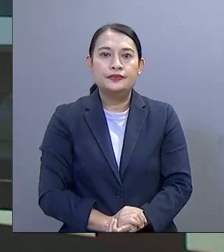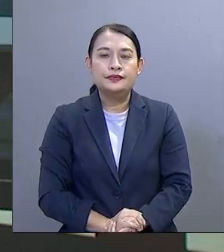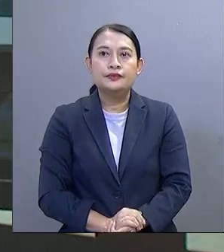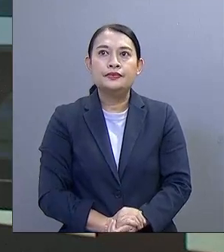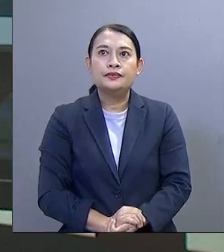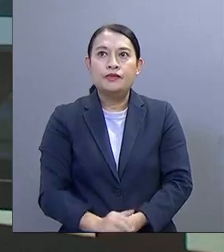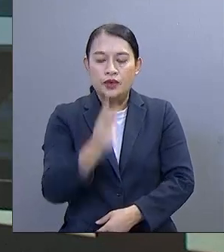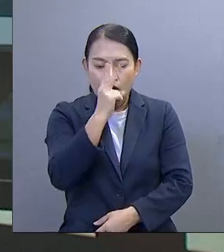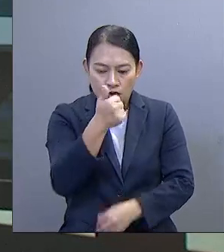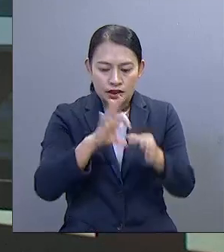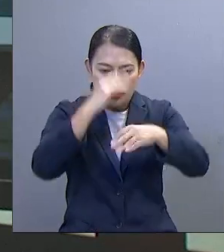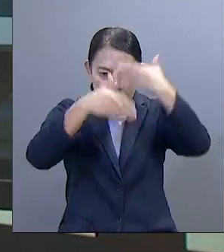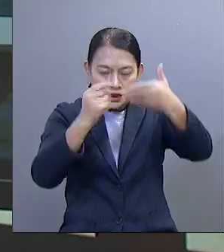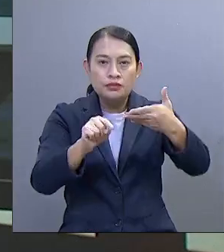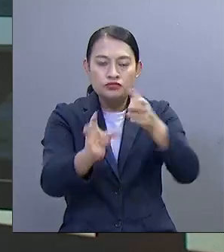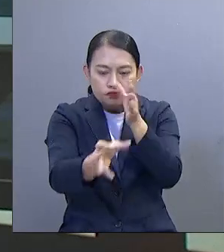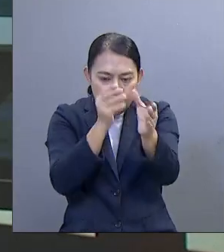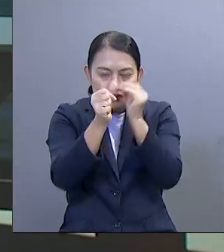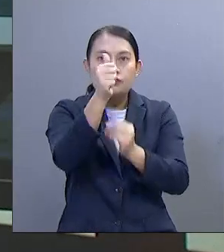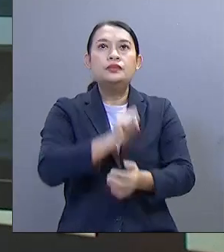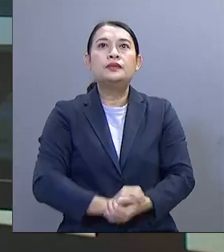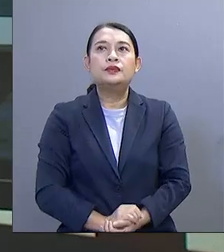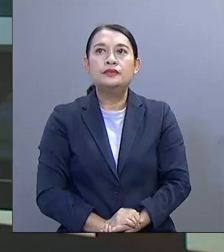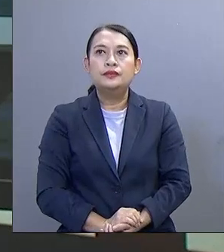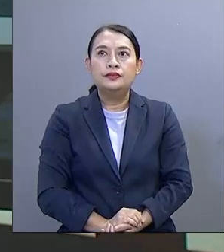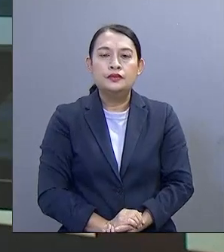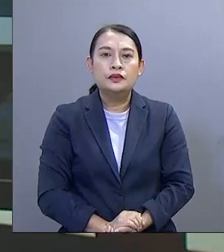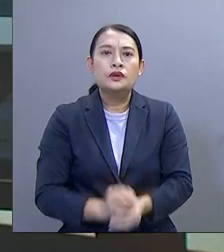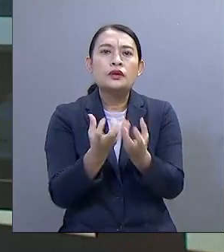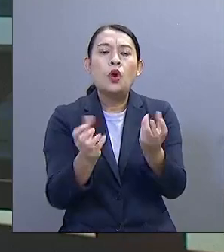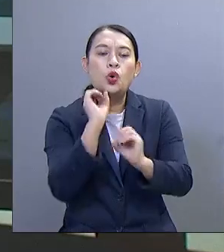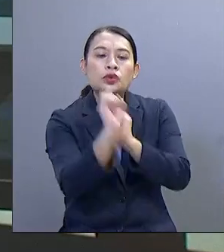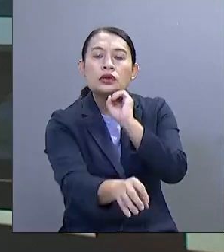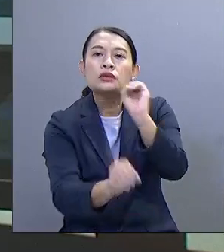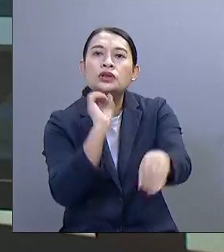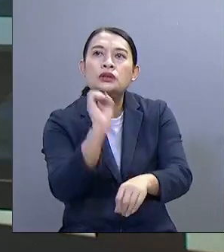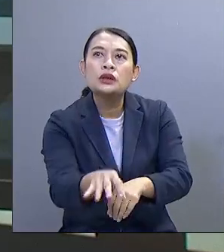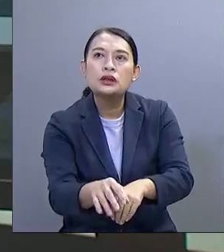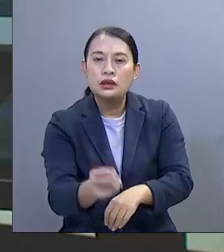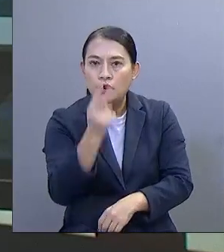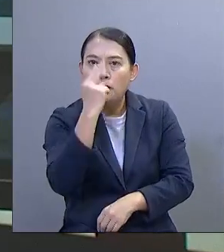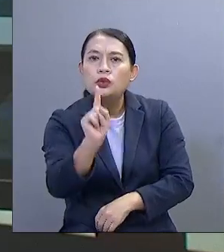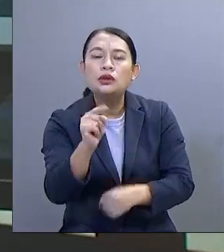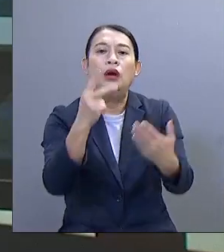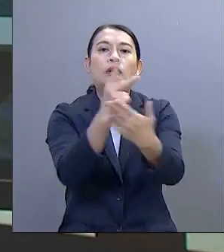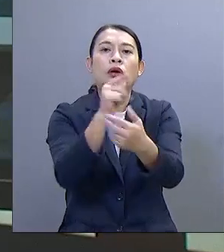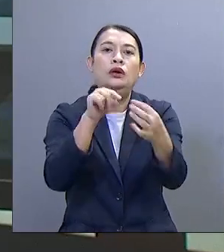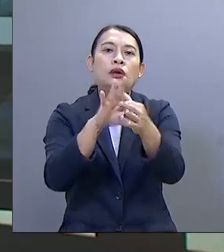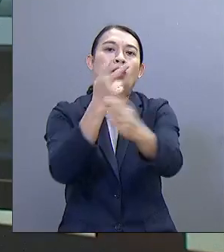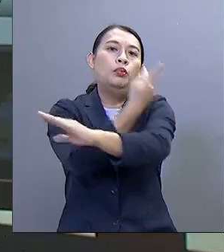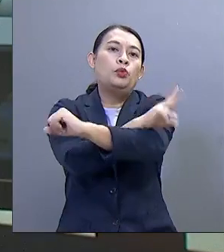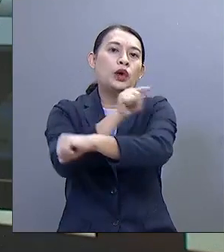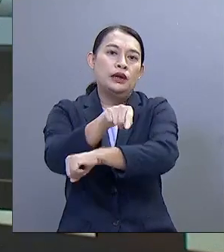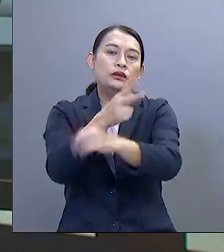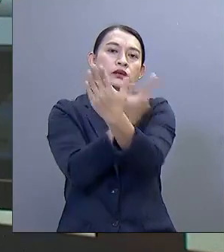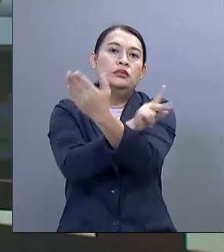ก็ติดตามกจกรมดๆ ของไยPBS กันได้ค่ะคณผมัคพูดถงเรื่องขยะแล้ว ไปกที่จหวดภูเก็ ภูเก็เป็เมองทองเที่ย